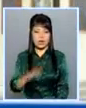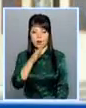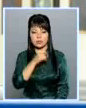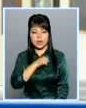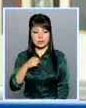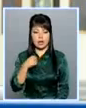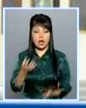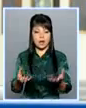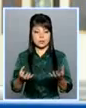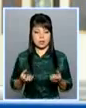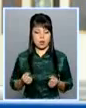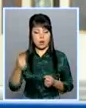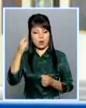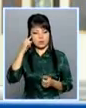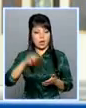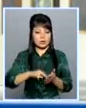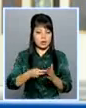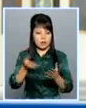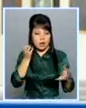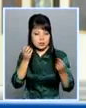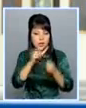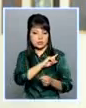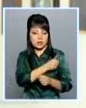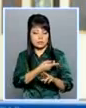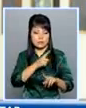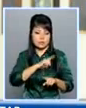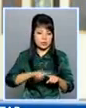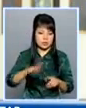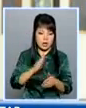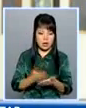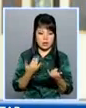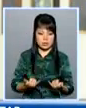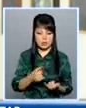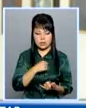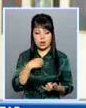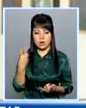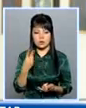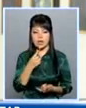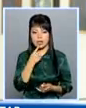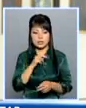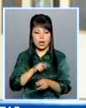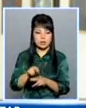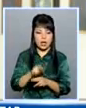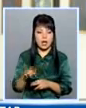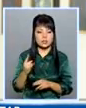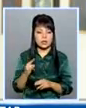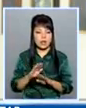оның қабылдау ойы өте тез қабылдайды. Сондықтан үш түрлі тілді жас